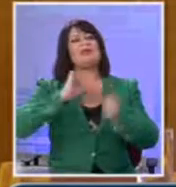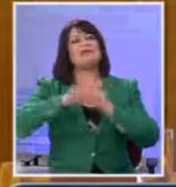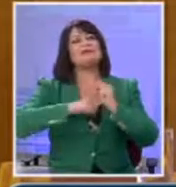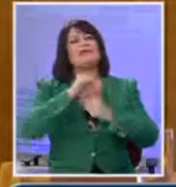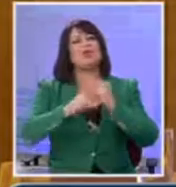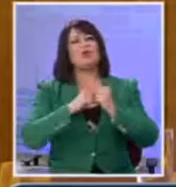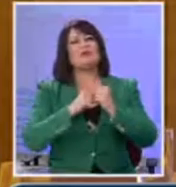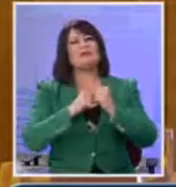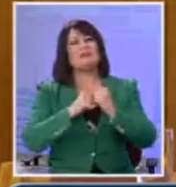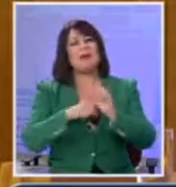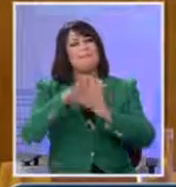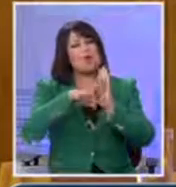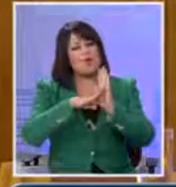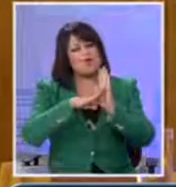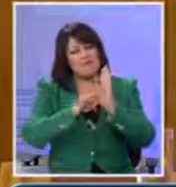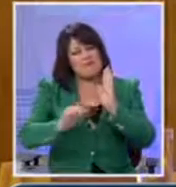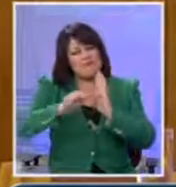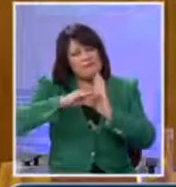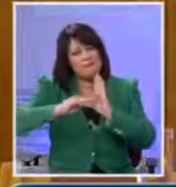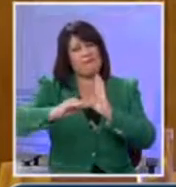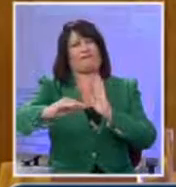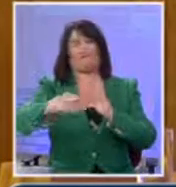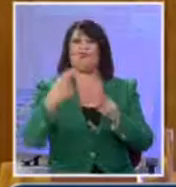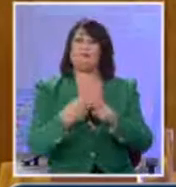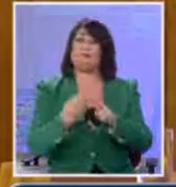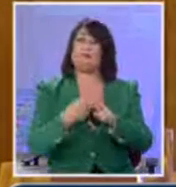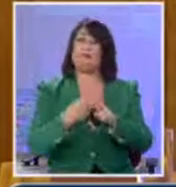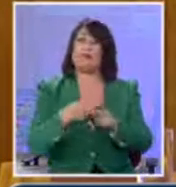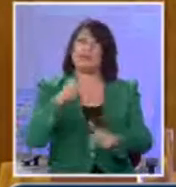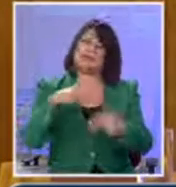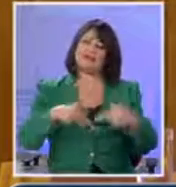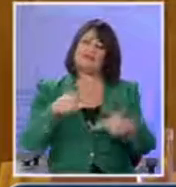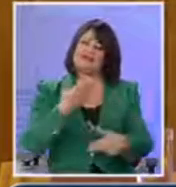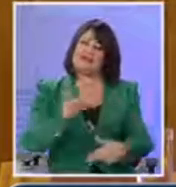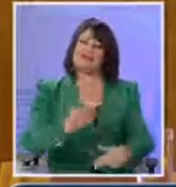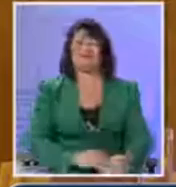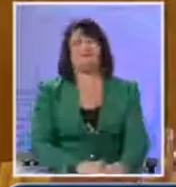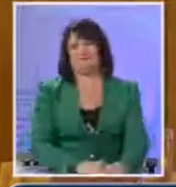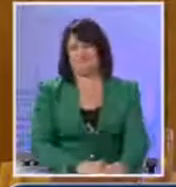δραστηριότητα, οριζόντιος προγραμματισμός, πάρα πολύ σημαντικός για αυτή την κυβέρνηση. Σας ευχαριστώ.